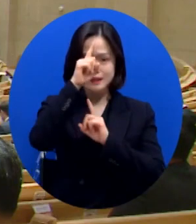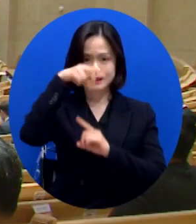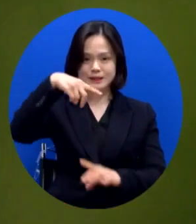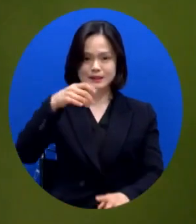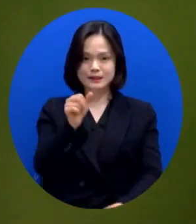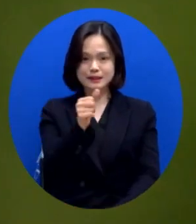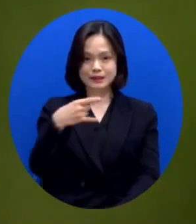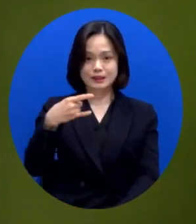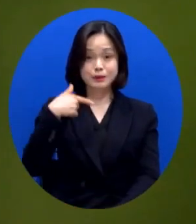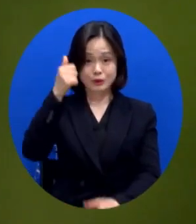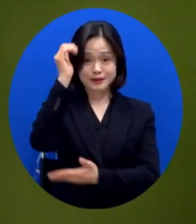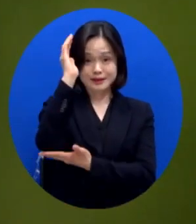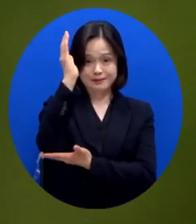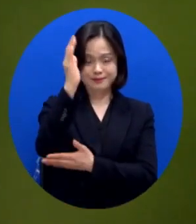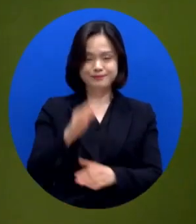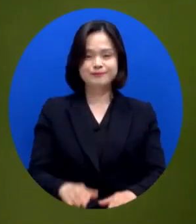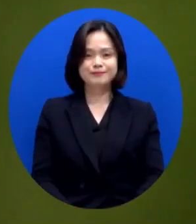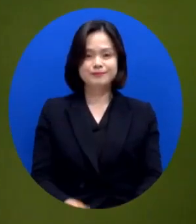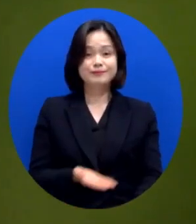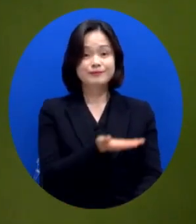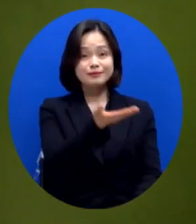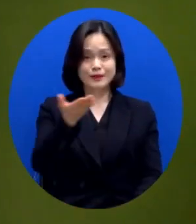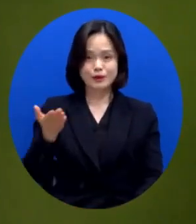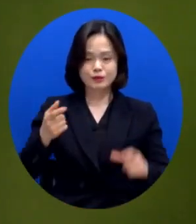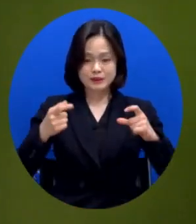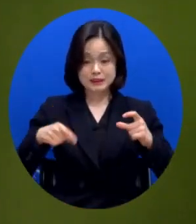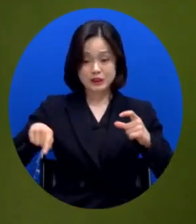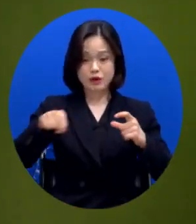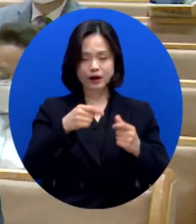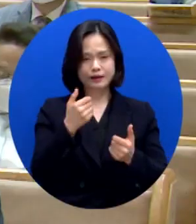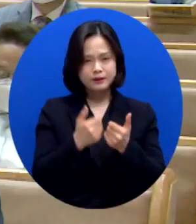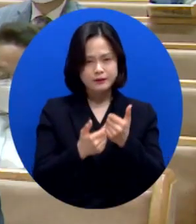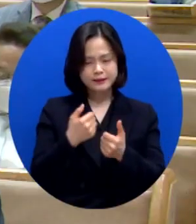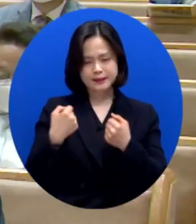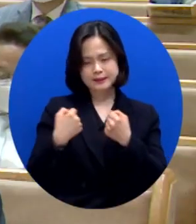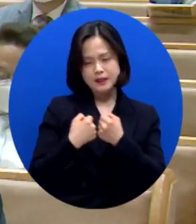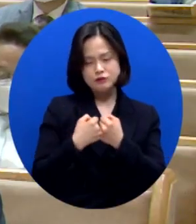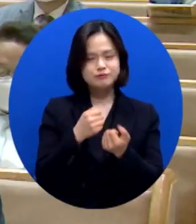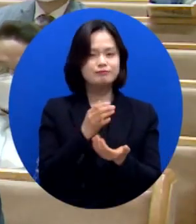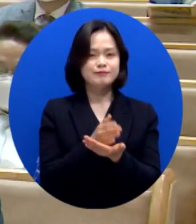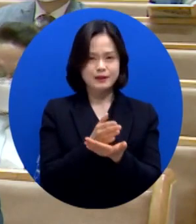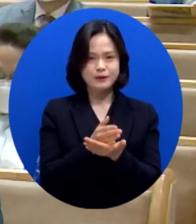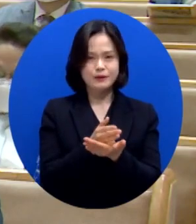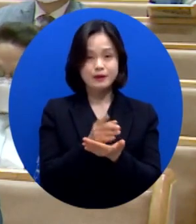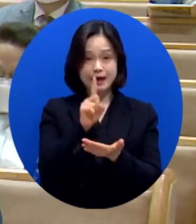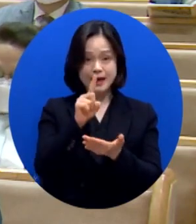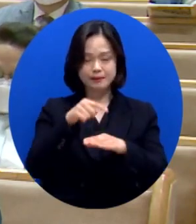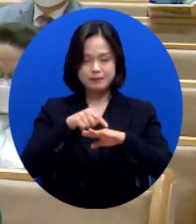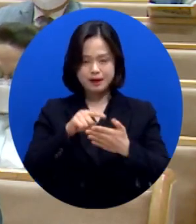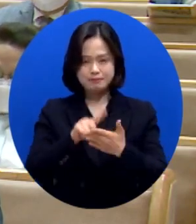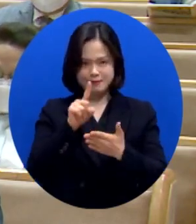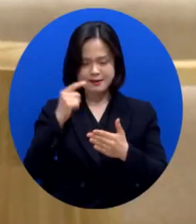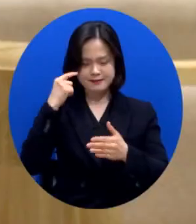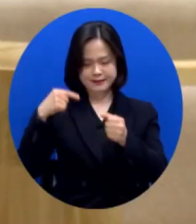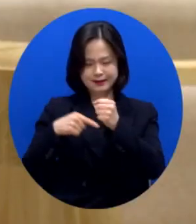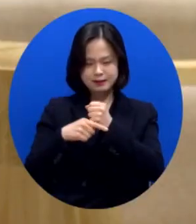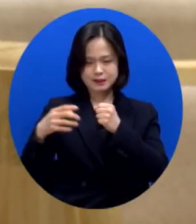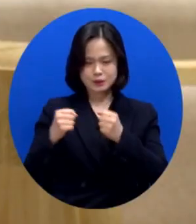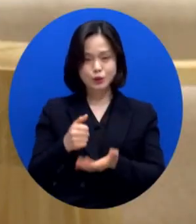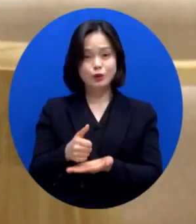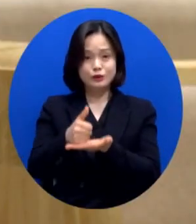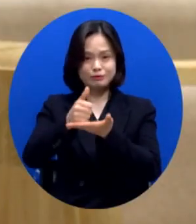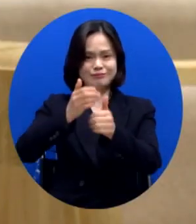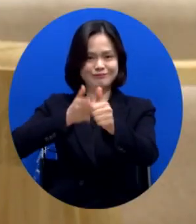목사는 인사에서 영남지역협의회가 지역 간 경쟁과 싸움이 아니라 한마음 한뜻으로 총회를 섬길 것이라는 확신이